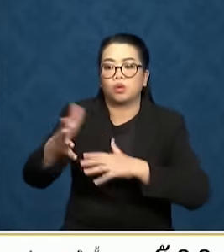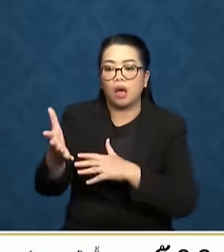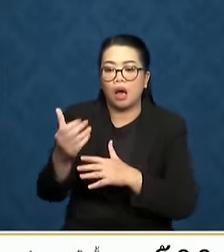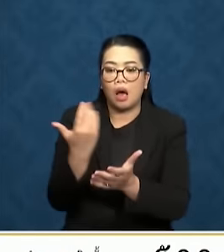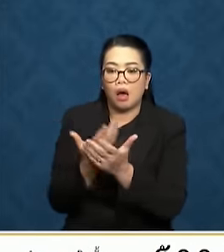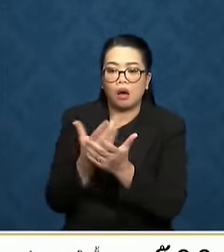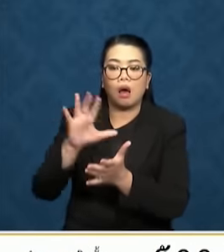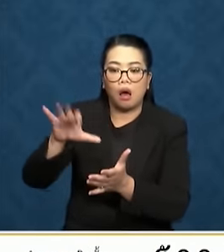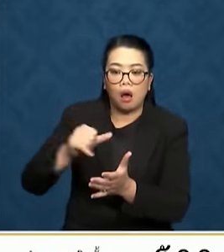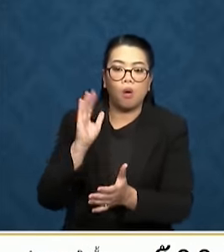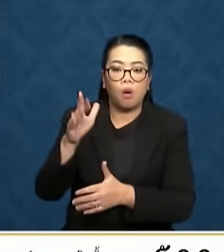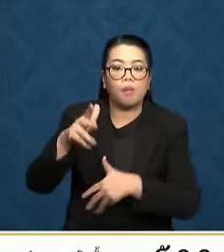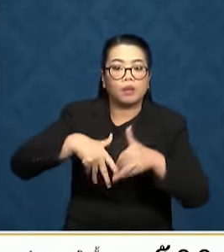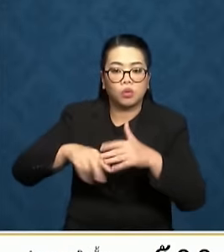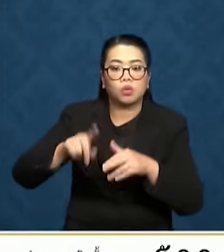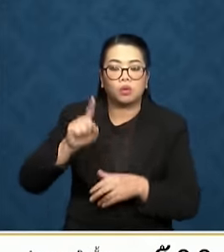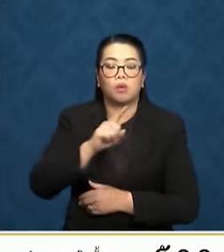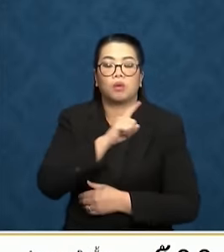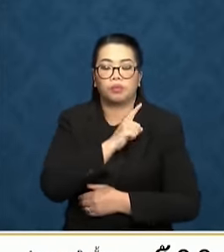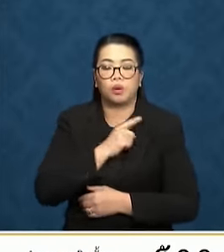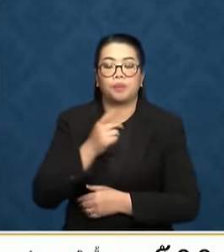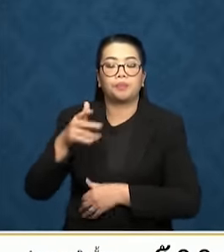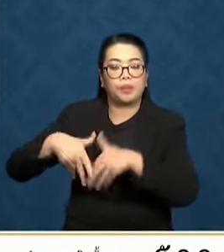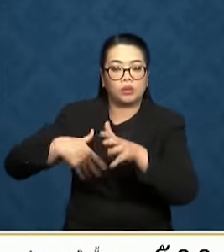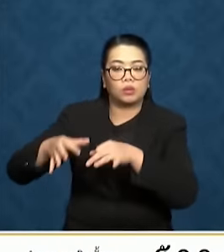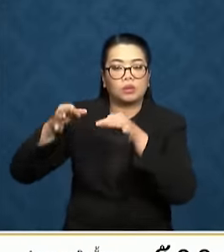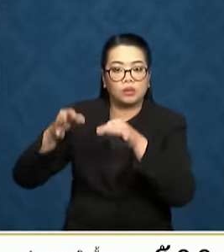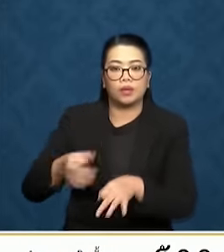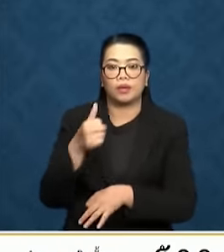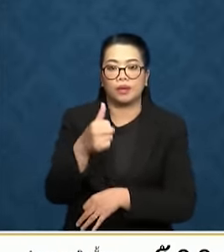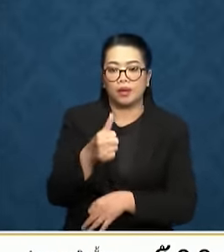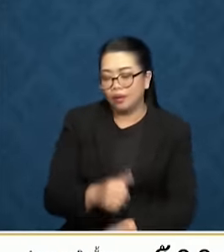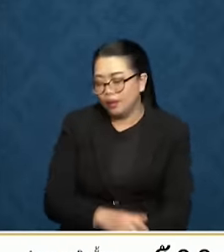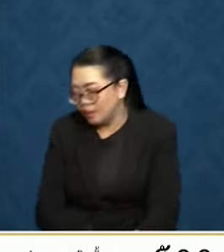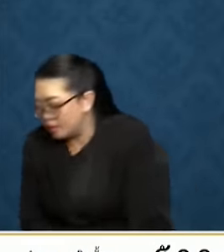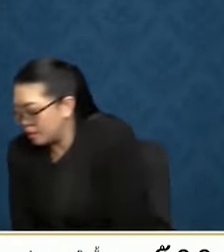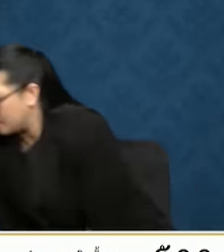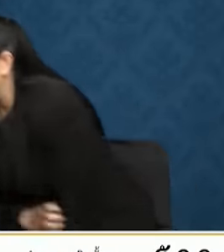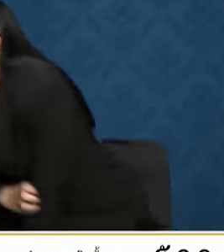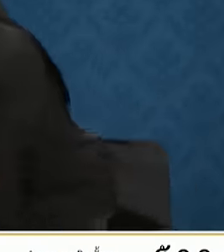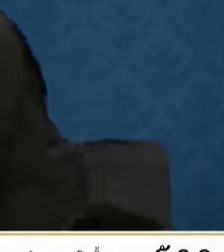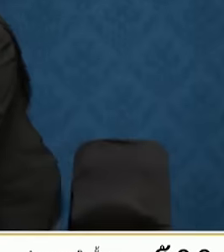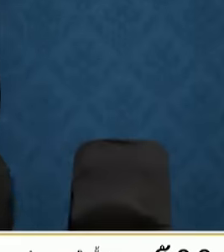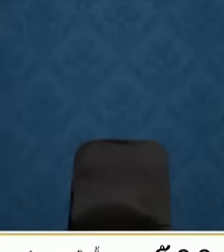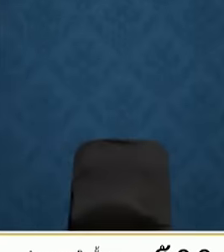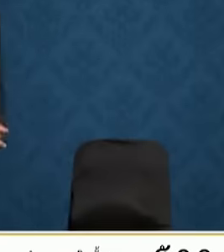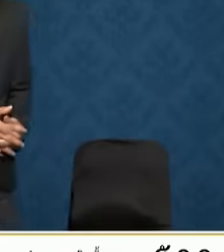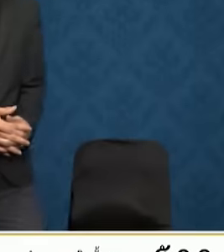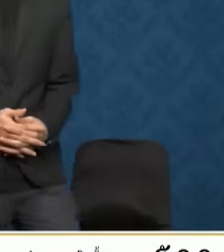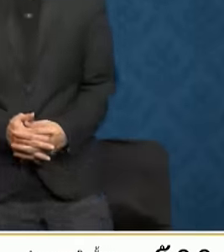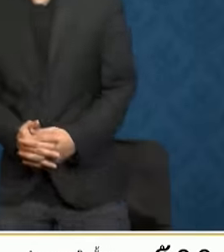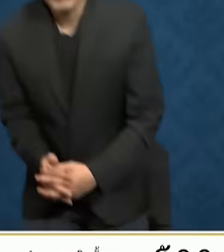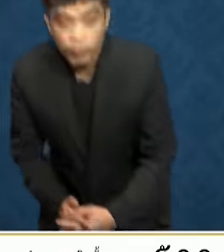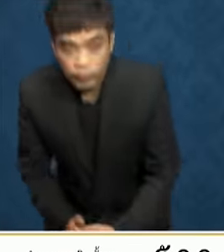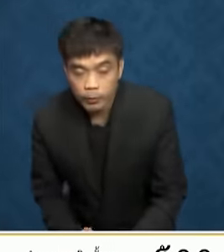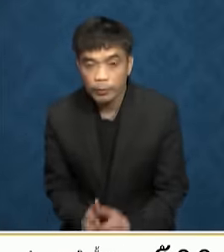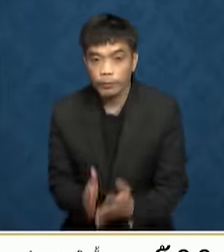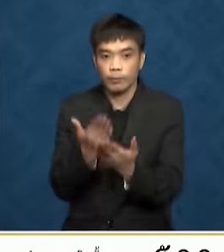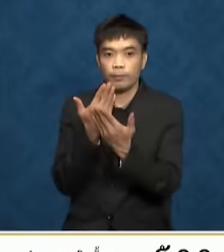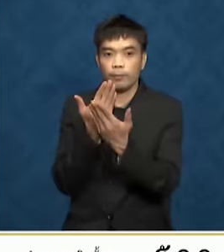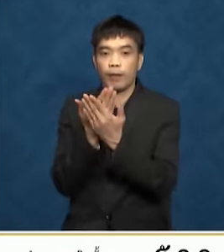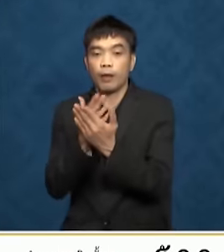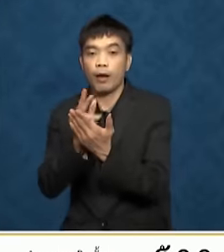ไม่อย่างไรประชาชนตัดสินใจได้ซึ่งการกู้นั้นมันก็คือการเสี่ยงเอาเงินอนาคตมาใช้แต่อนาคต